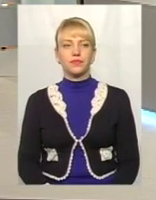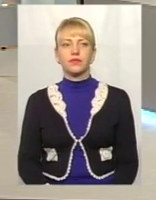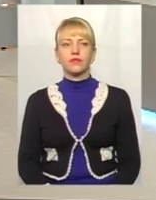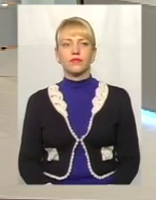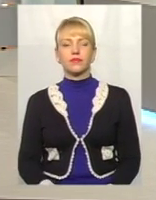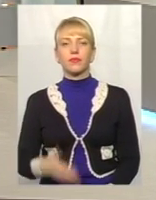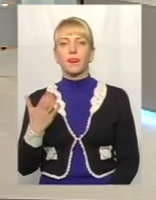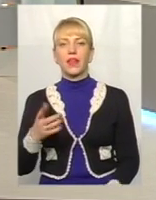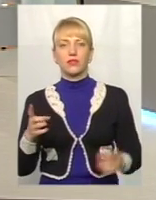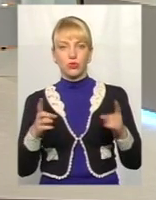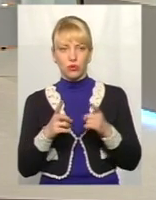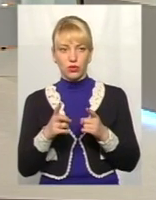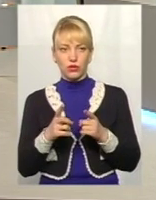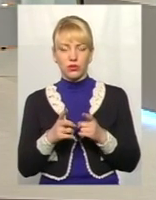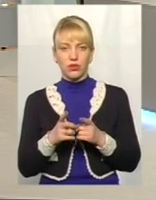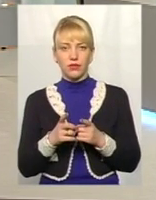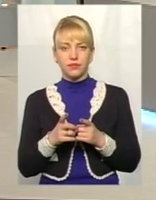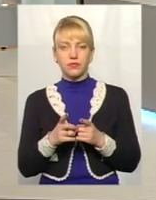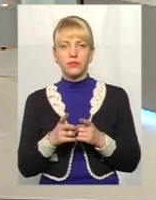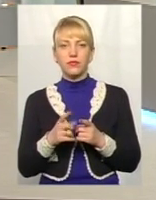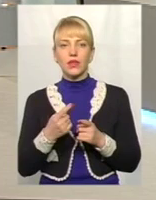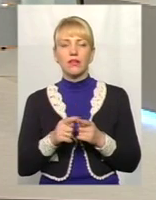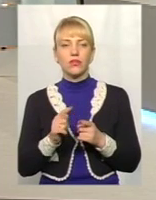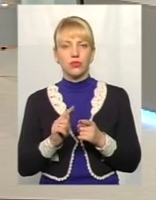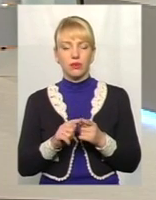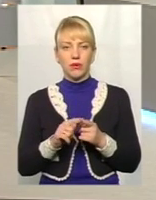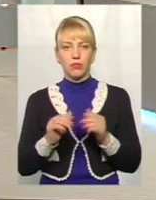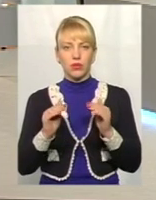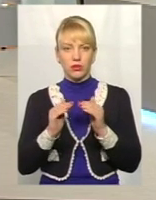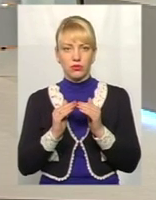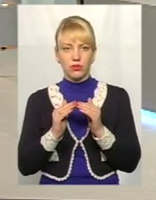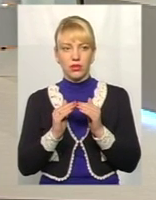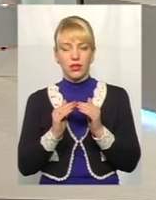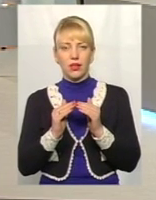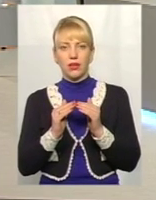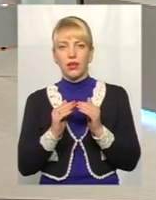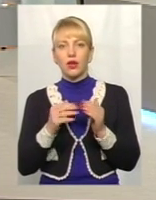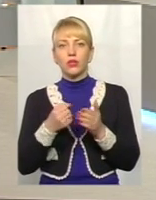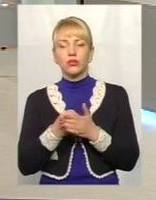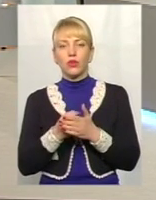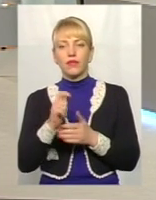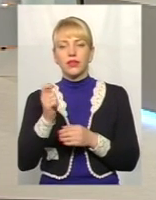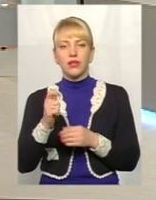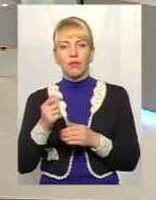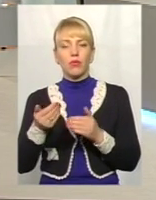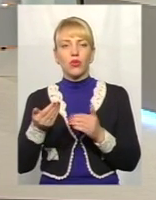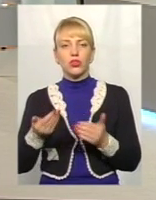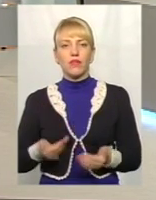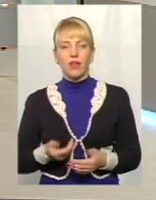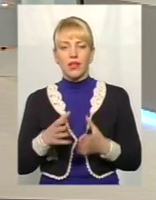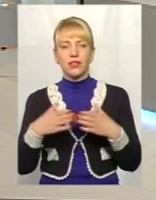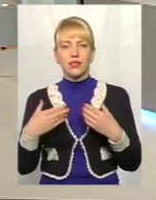Давай, якщо коротко, в цьому будинку до війни проживала